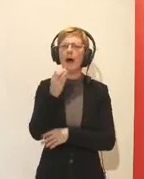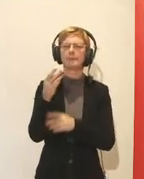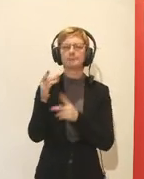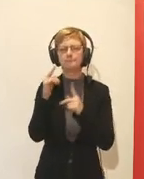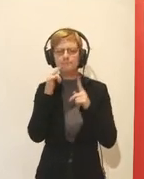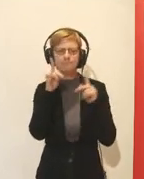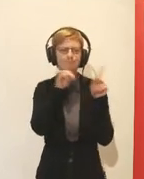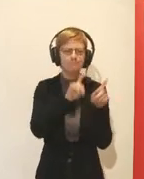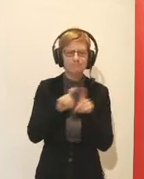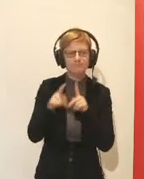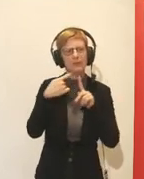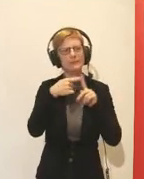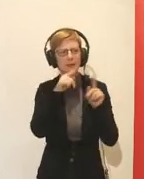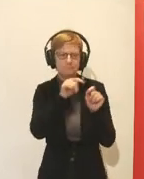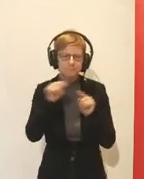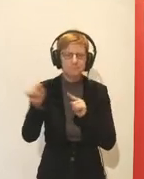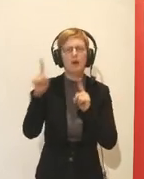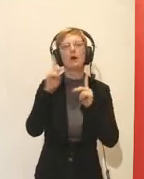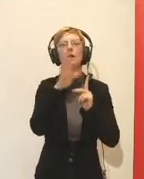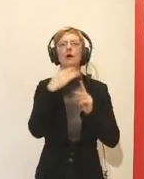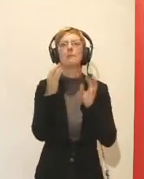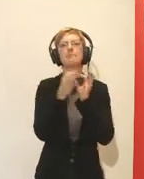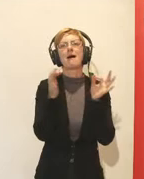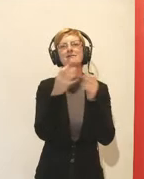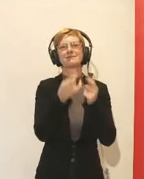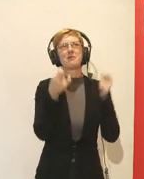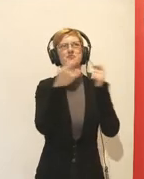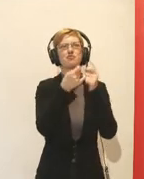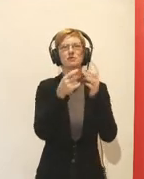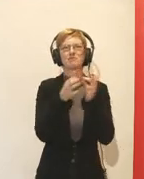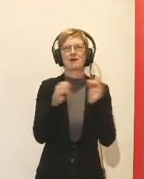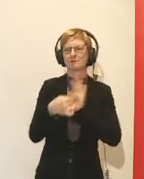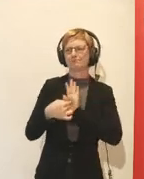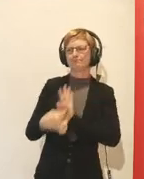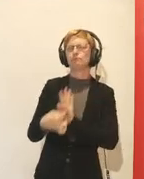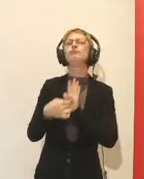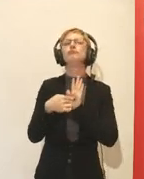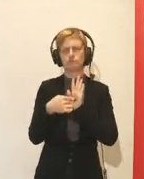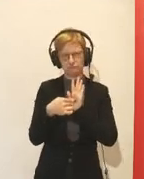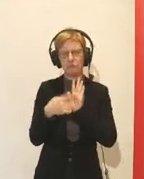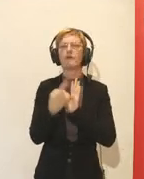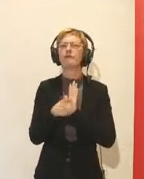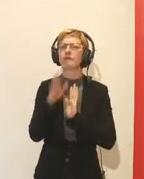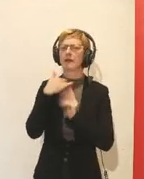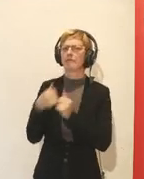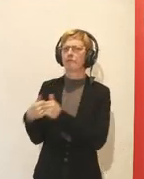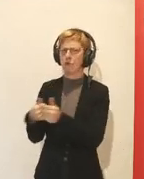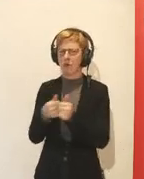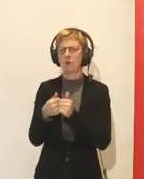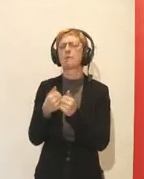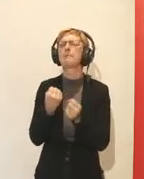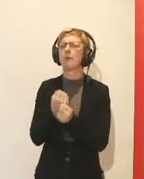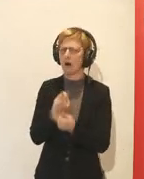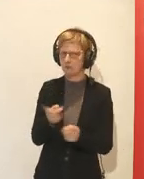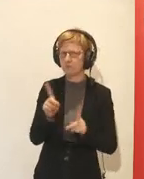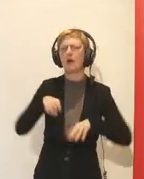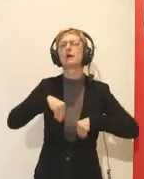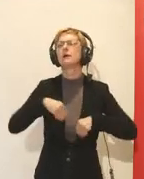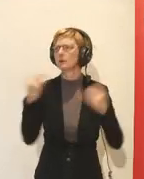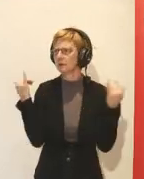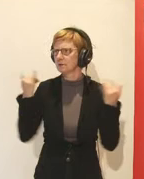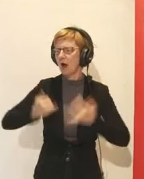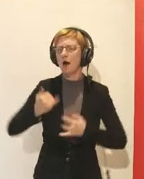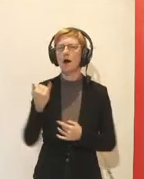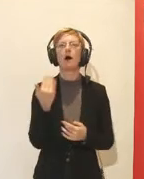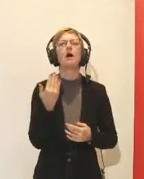man ja wahnsinnig viel unterstützung für maßnahmen der bundesregierung die da sind also und und wenn man jetzt fragt was soll passieren dann ist sogar ein größerer teil